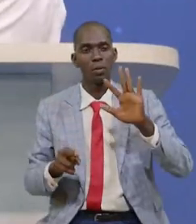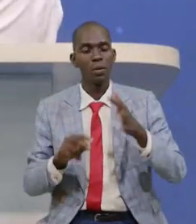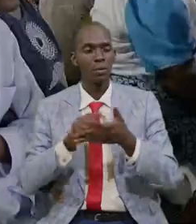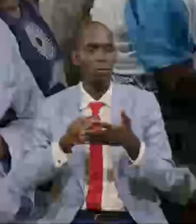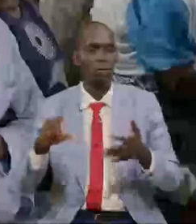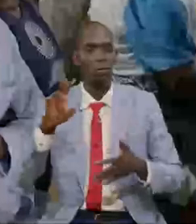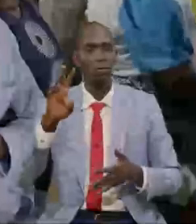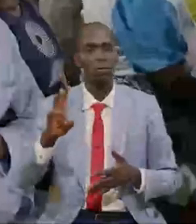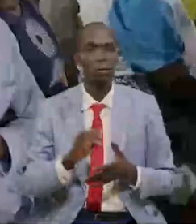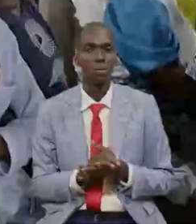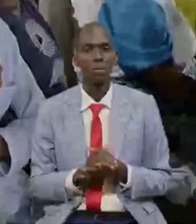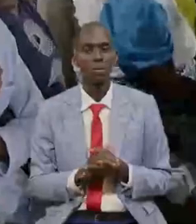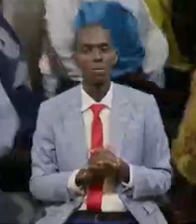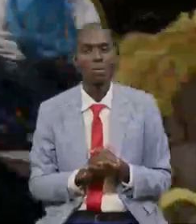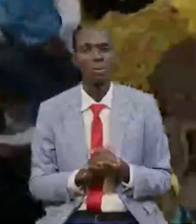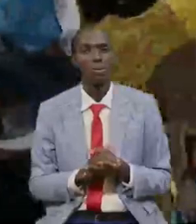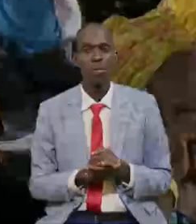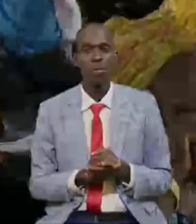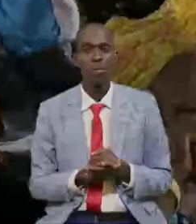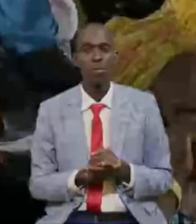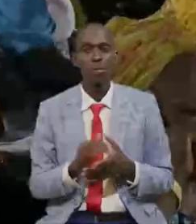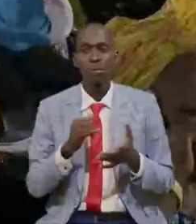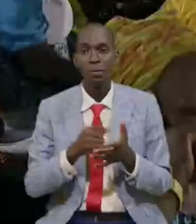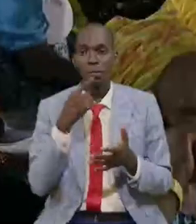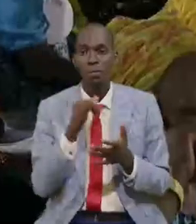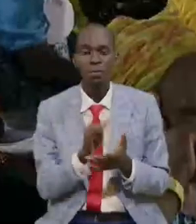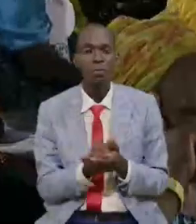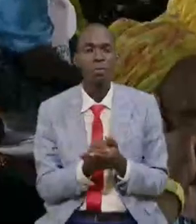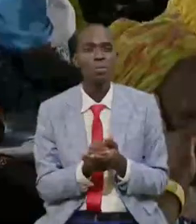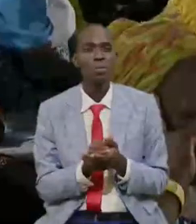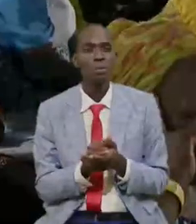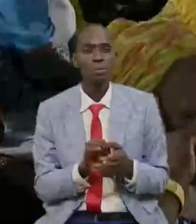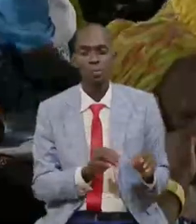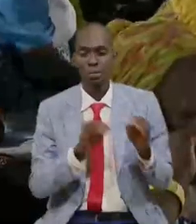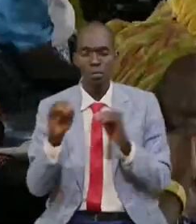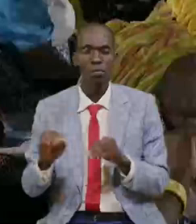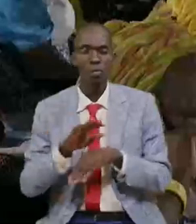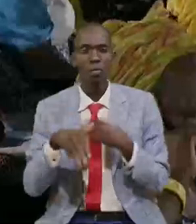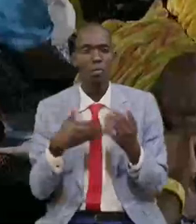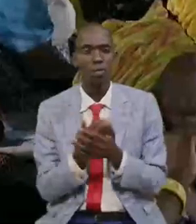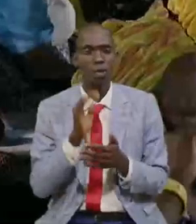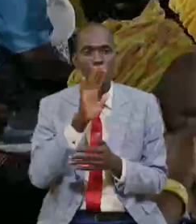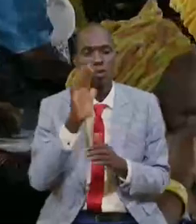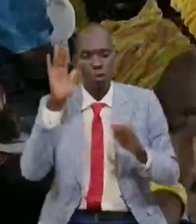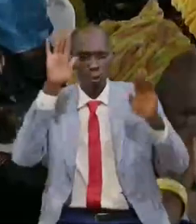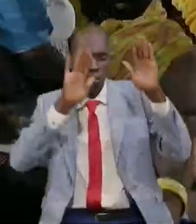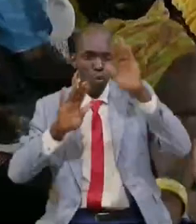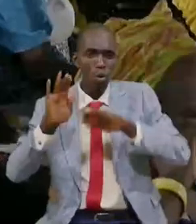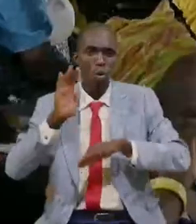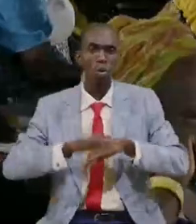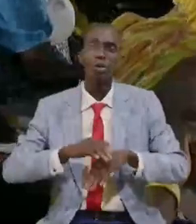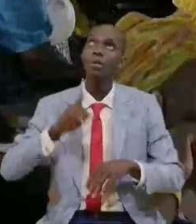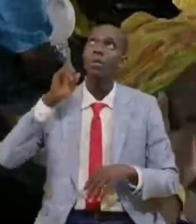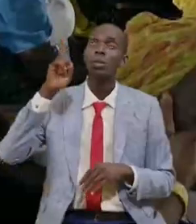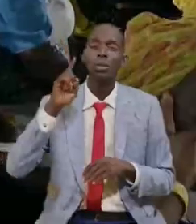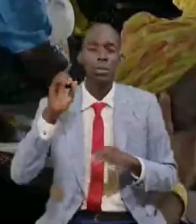1 Pierre 5, nous lisons le verset 7. Et déchargez-vous sur lui de tous vos soucis.